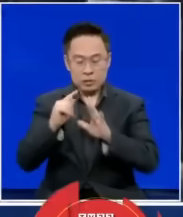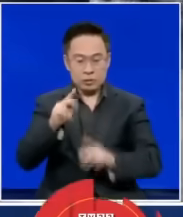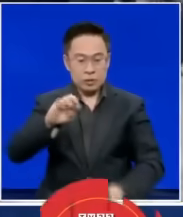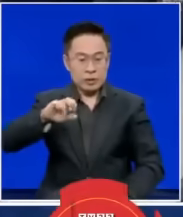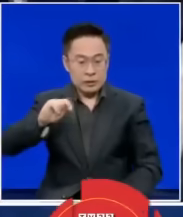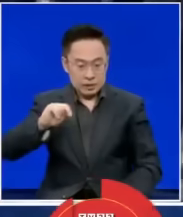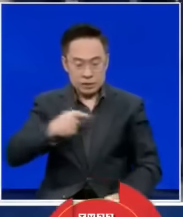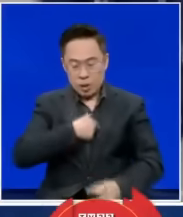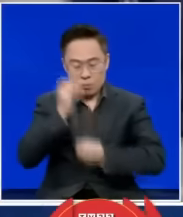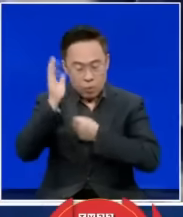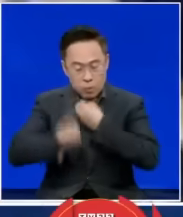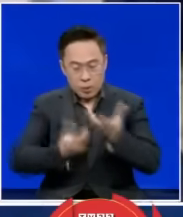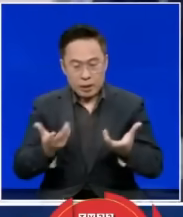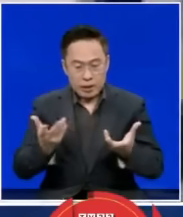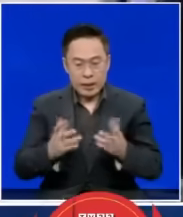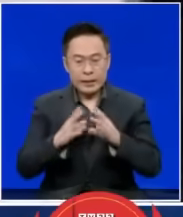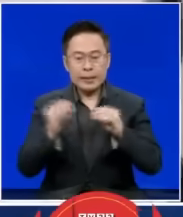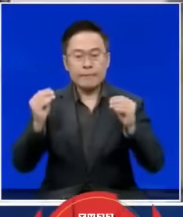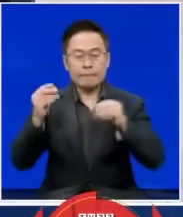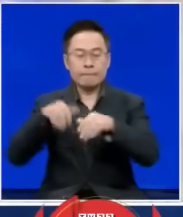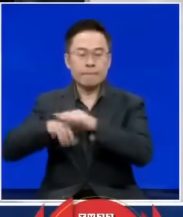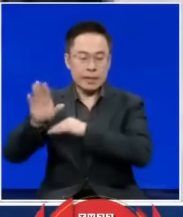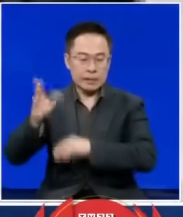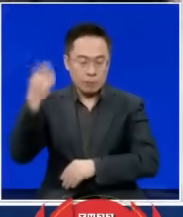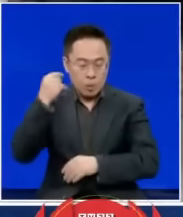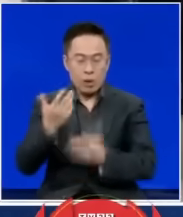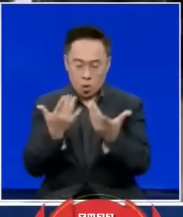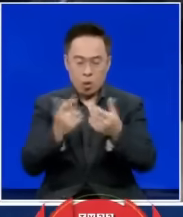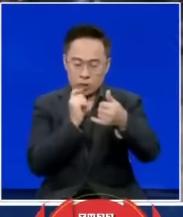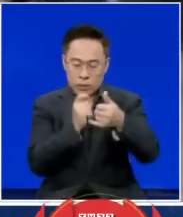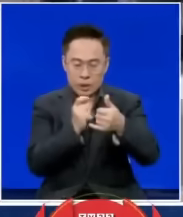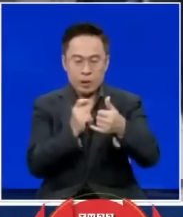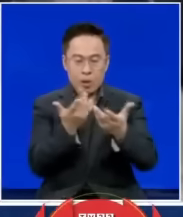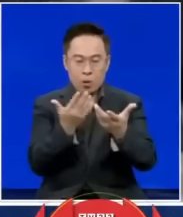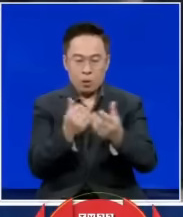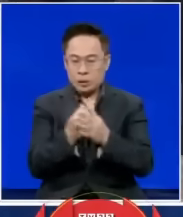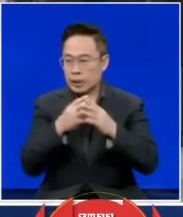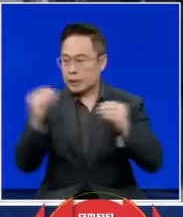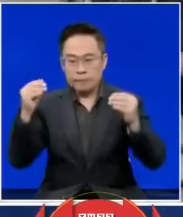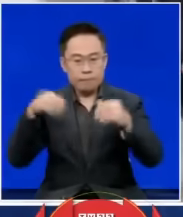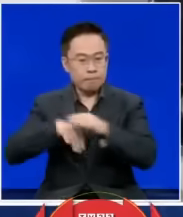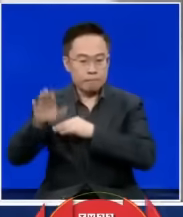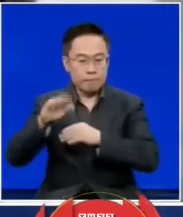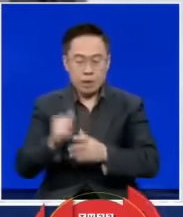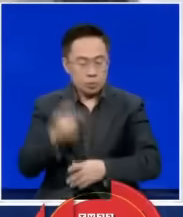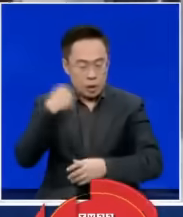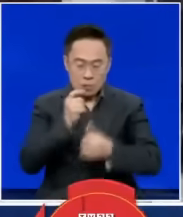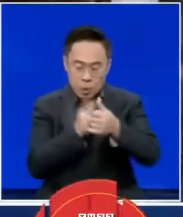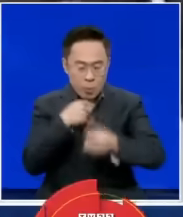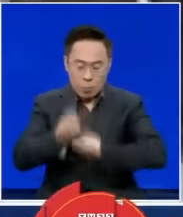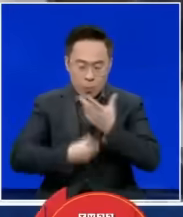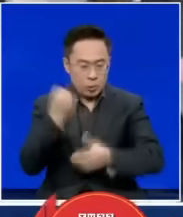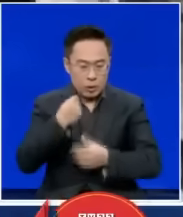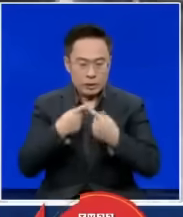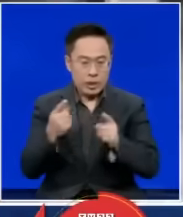ม.แล้วจะให้สัมภาษณ์แต่ท้ายที่สุดท่านก็แบบปิดเงียบเลย ไม่ ให้สัมภาษณ์ปกติจะให้ทุกครั้งนะ